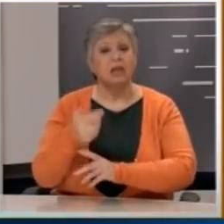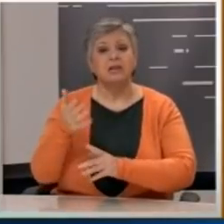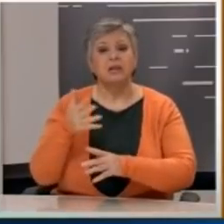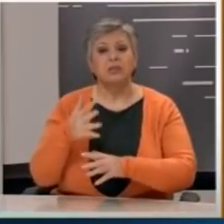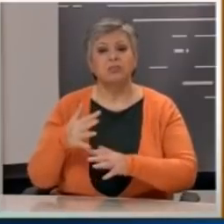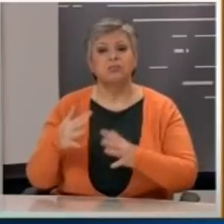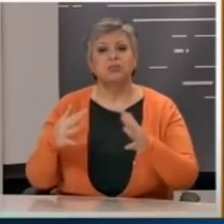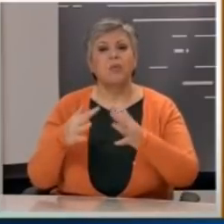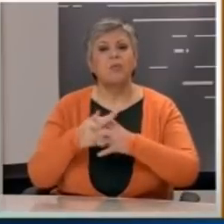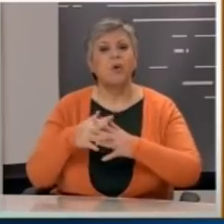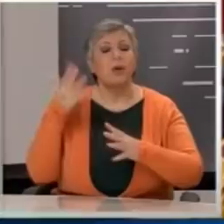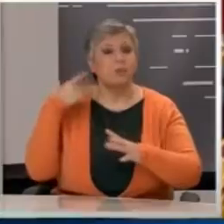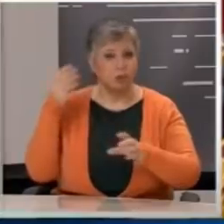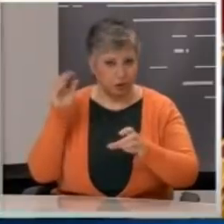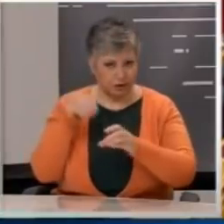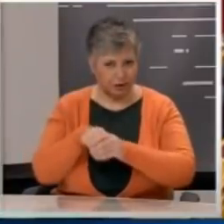πολεμήσατε.